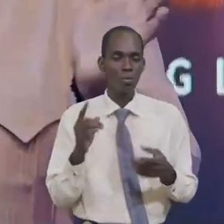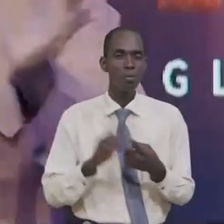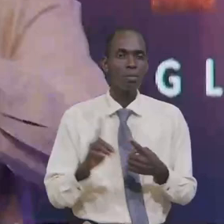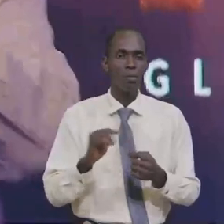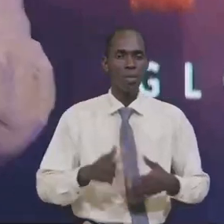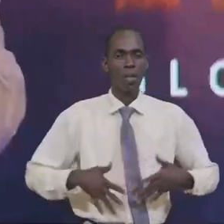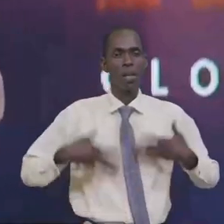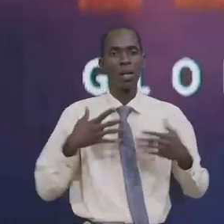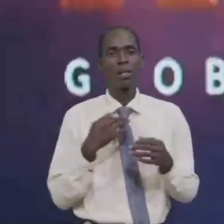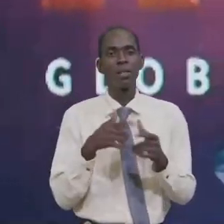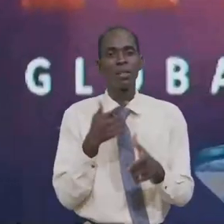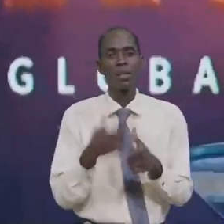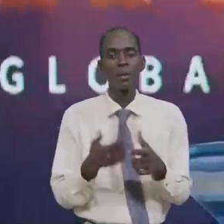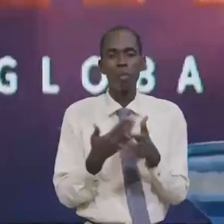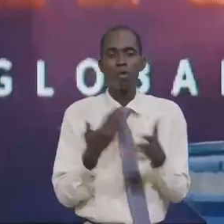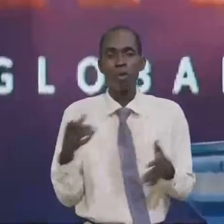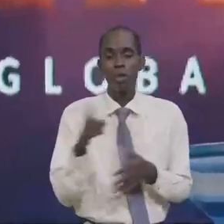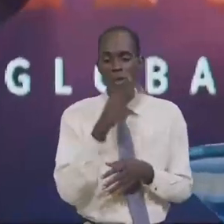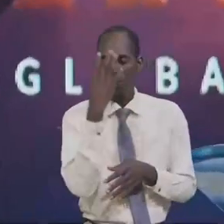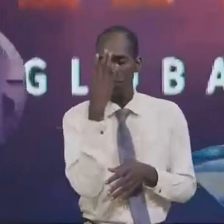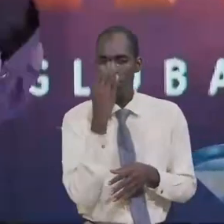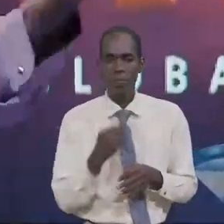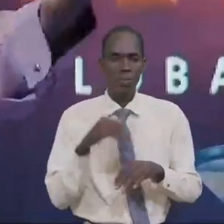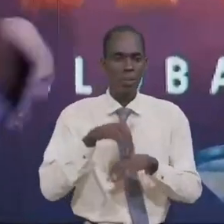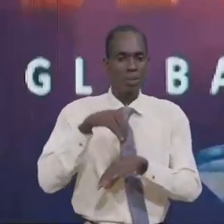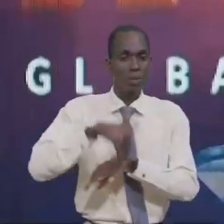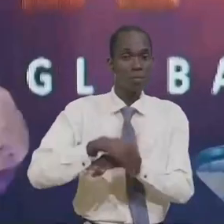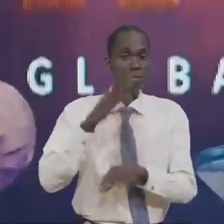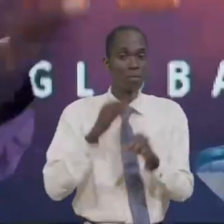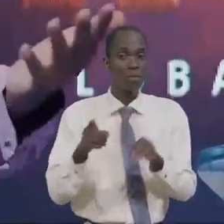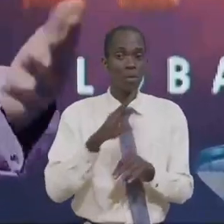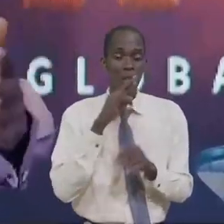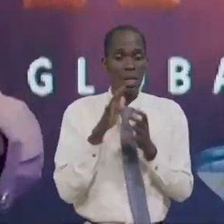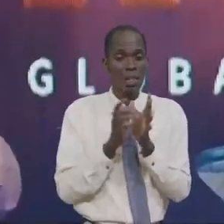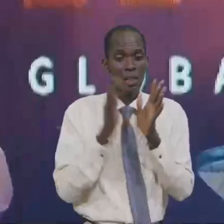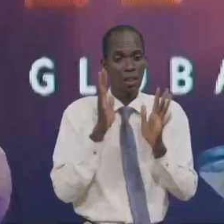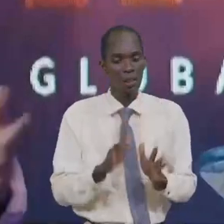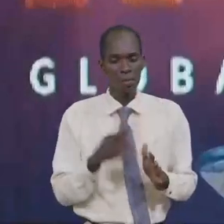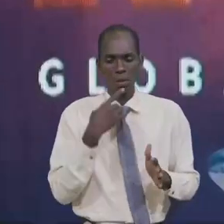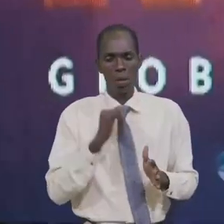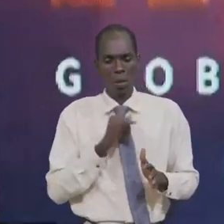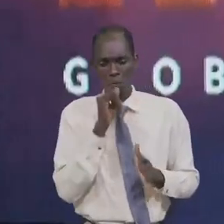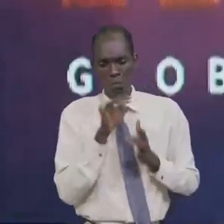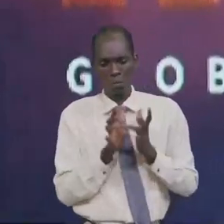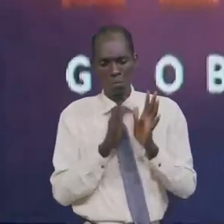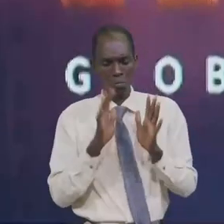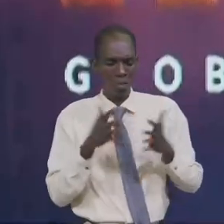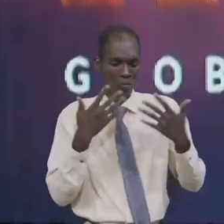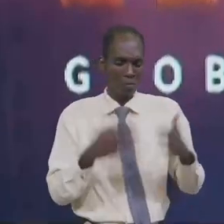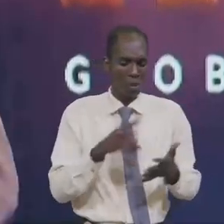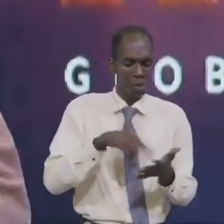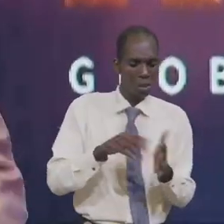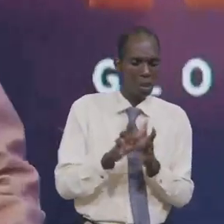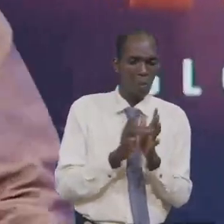et avant qu'il ne dort la nuit si son chrétien ils discute son chrétien ils ont lu les Bible et ils ont prié mais avant de dormir